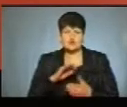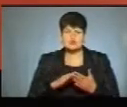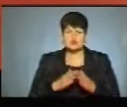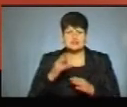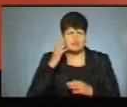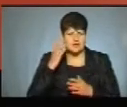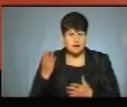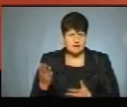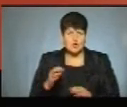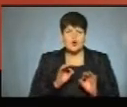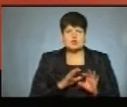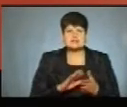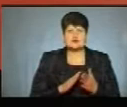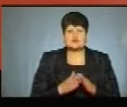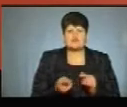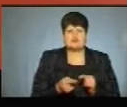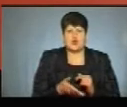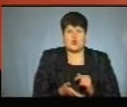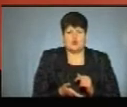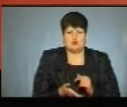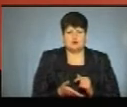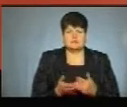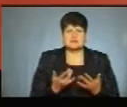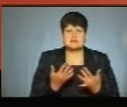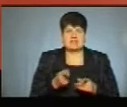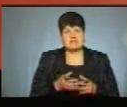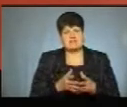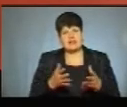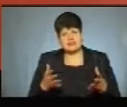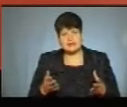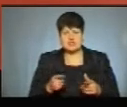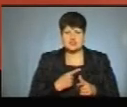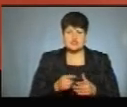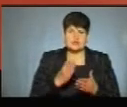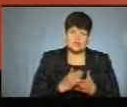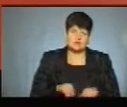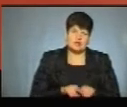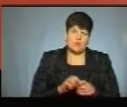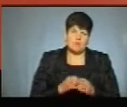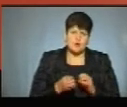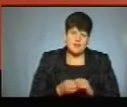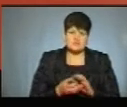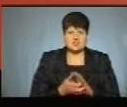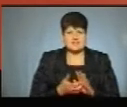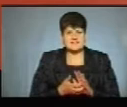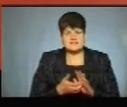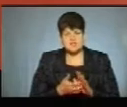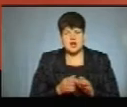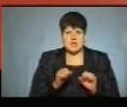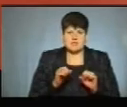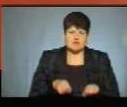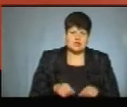Києві. Розкажіть, будь ласка, в Тернополі, тернопільський осередок, по-перше, наскільки він великий і чи є схожі проблеми, чи також не вистачає, можливо,